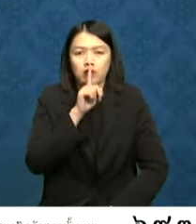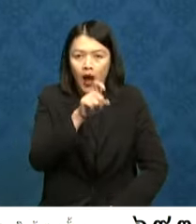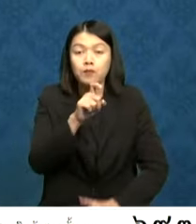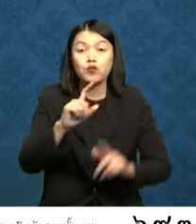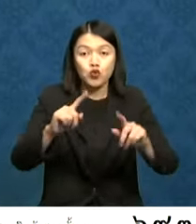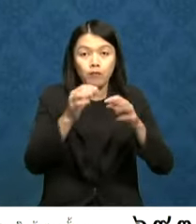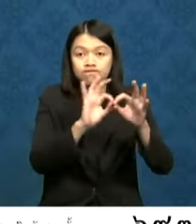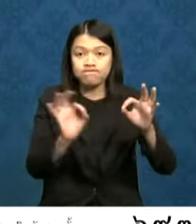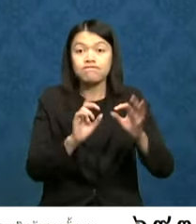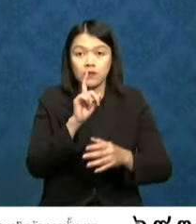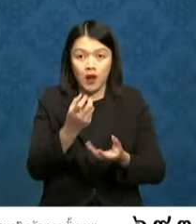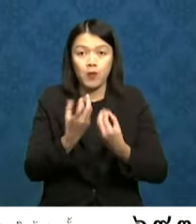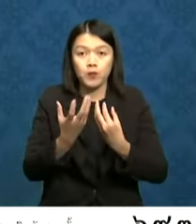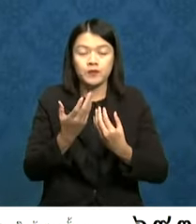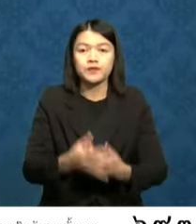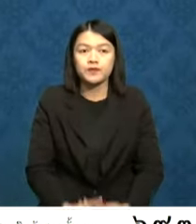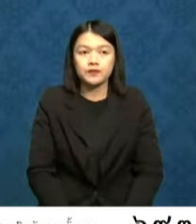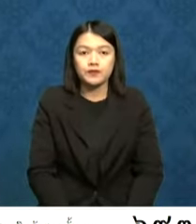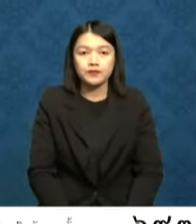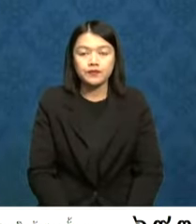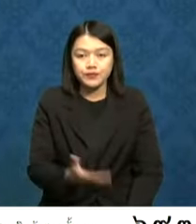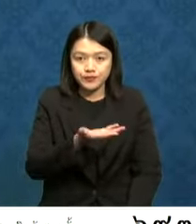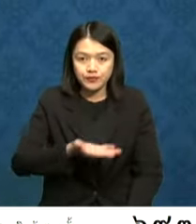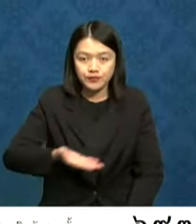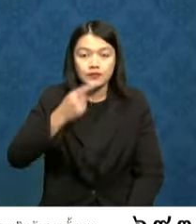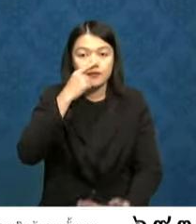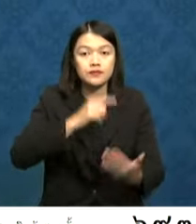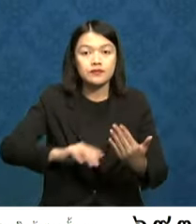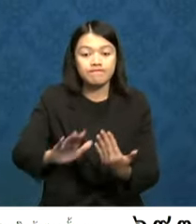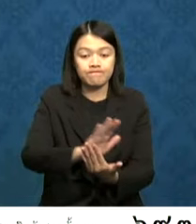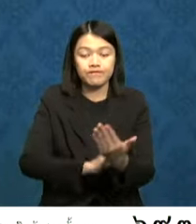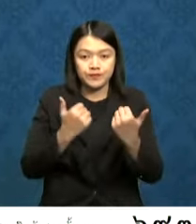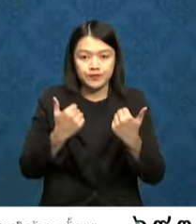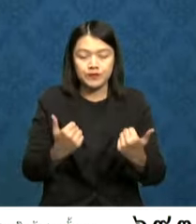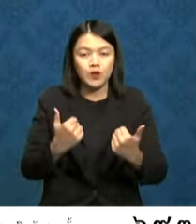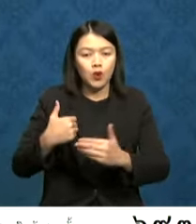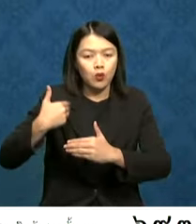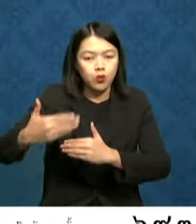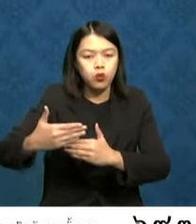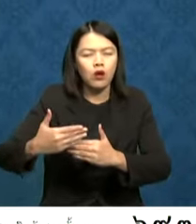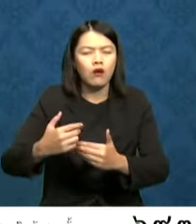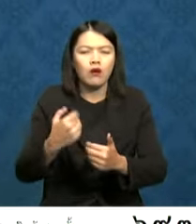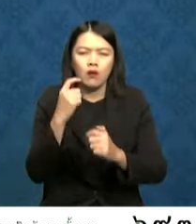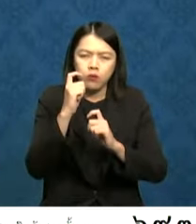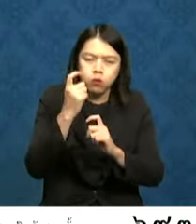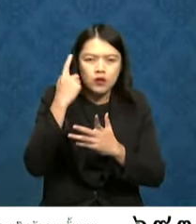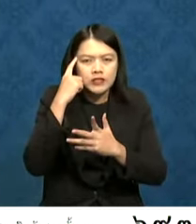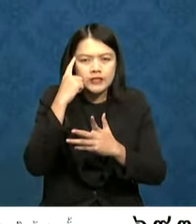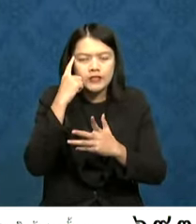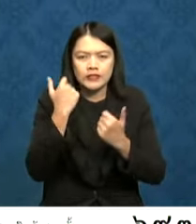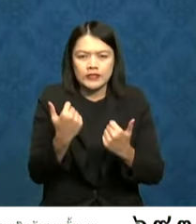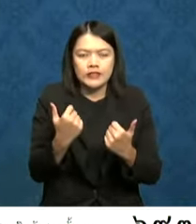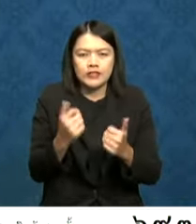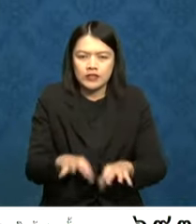ตอบจากทุกท่านนะครับทุกท่านครับประเทศไทยในวันนี้เราเดินมาถึงจุดหัวเลี้ยวหัวต่อที่สำคัญอีก 1วัน